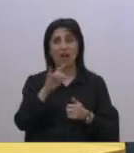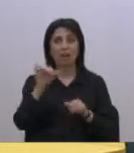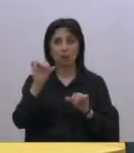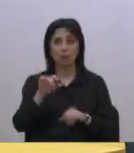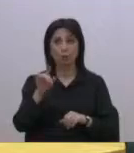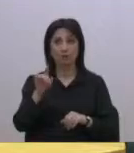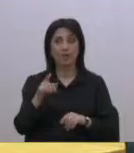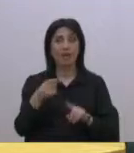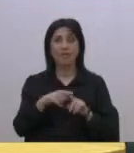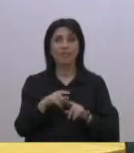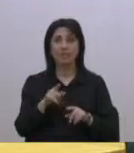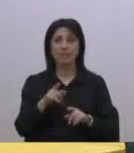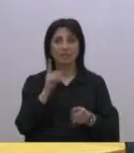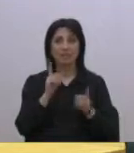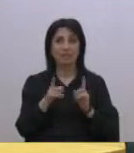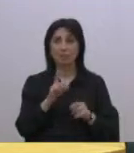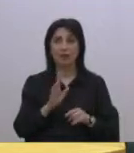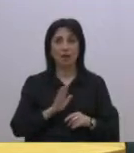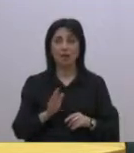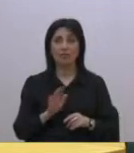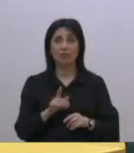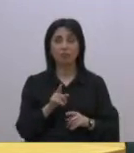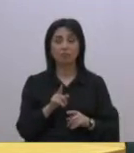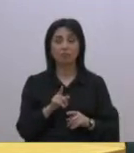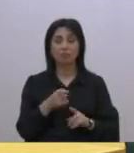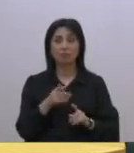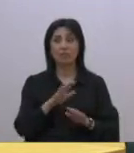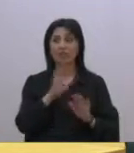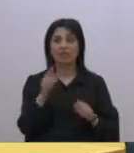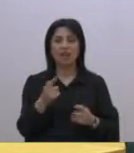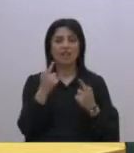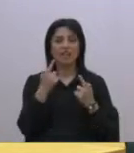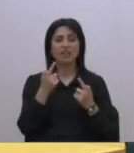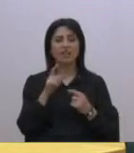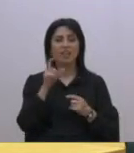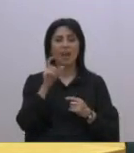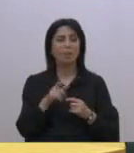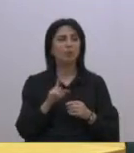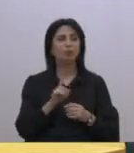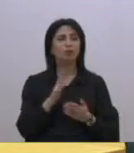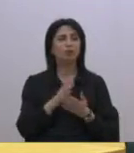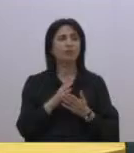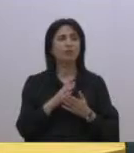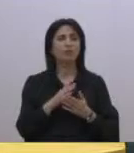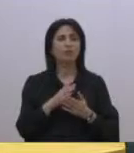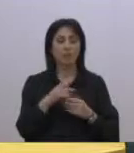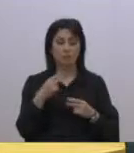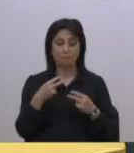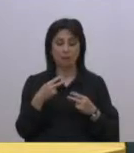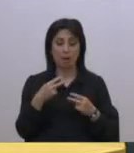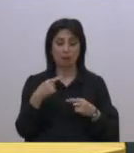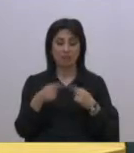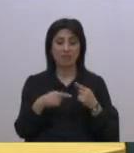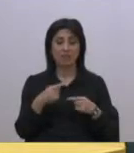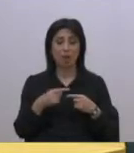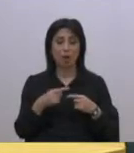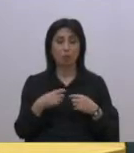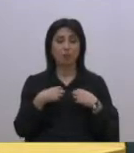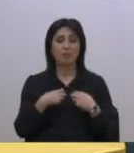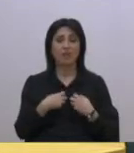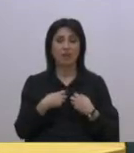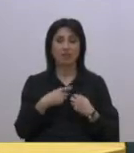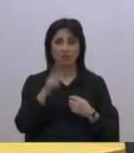ცუდი. ესე ხო სინამდვილეში არ არის. ყველა ის დიდი ადამიანური ტრაგედია, რომელიც მეოცე საუკუნეში